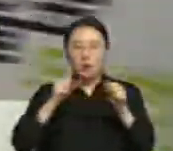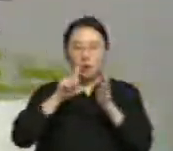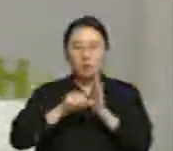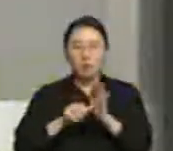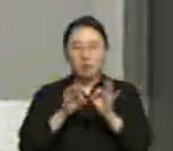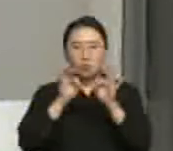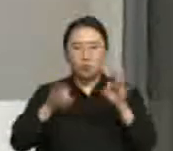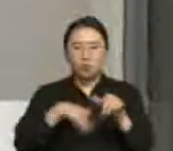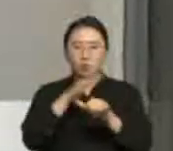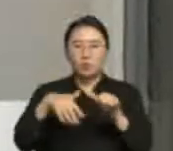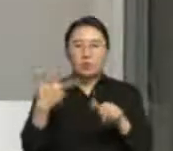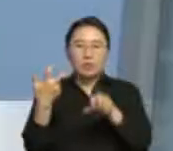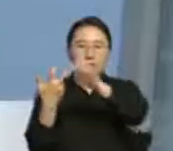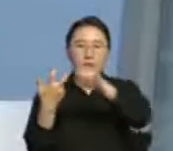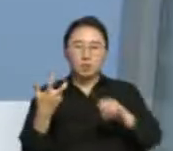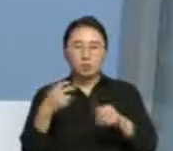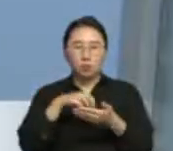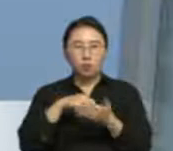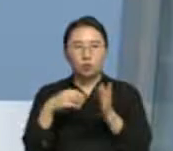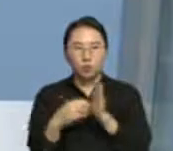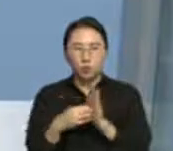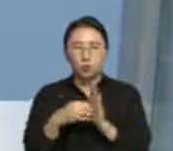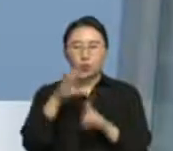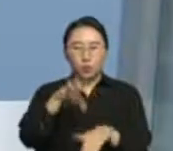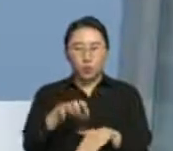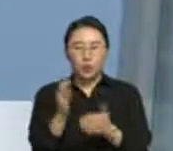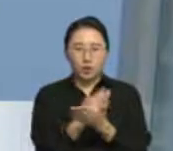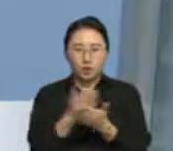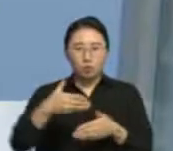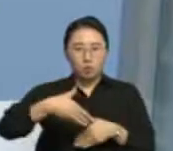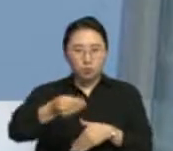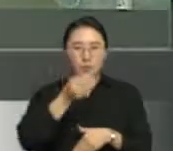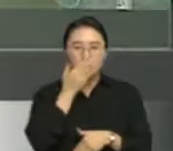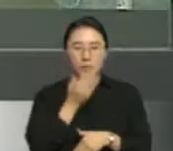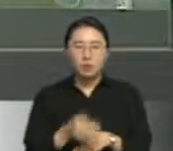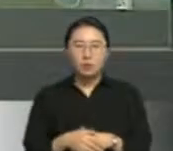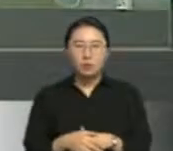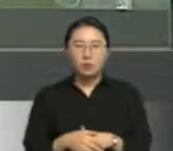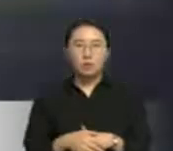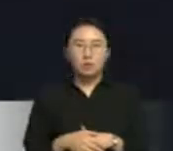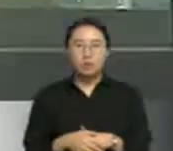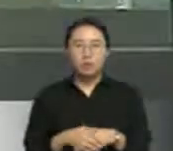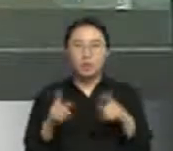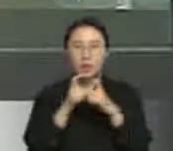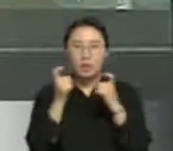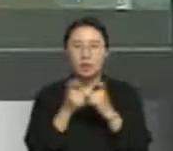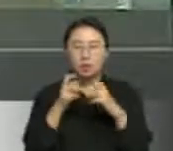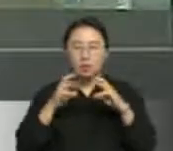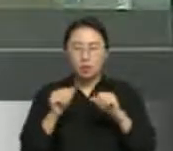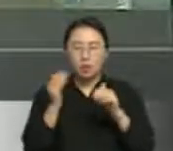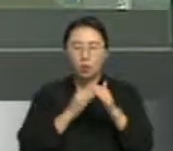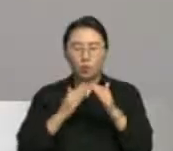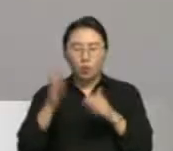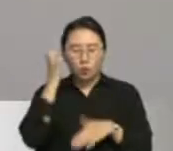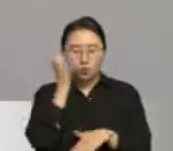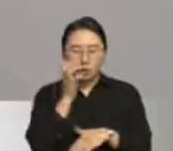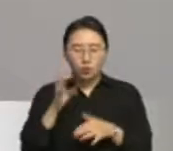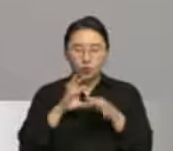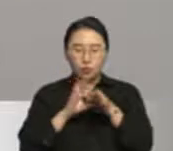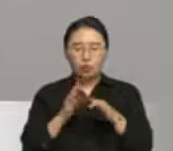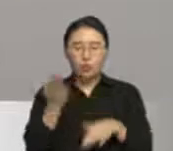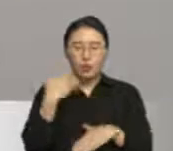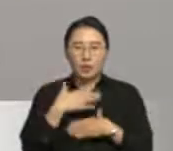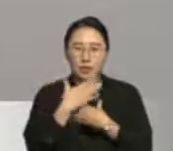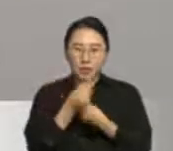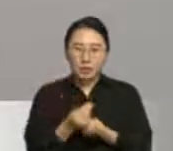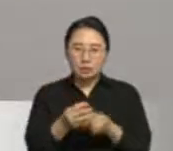동안 주변 시세의 70% 수준으로 공간을 공급하는 사업 입니다 군은 민간기업에 00 기여를 통해 지난해 초